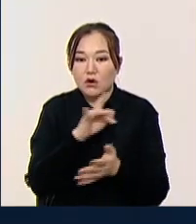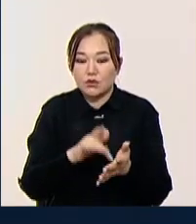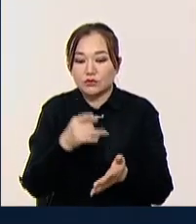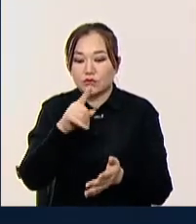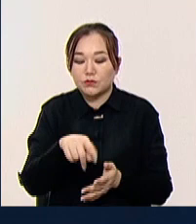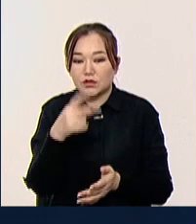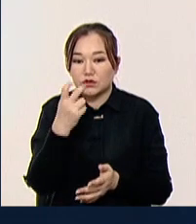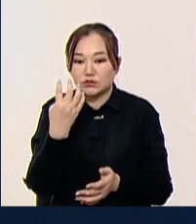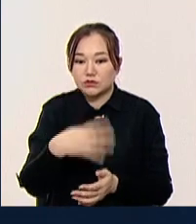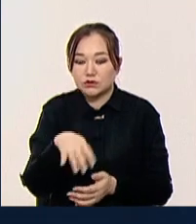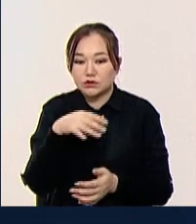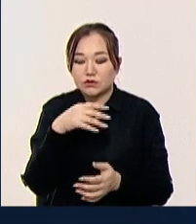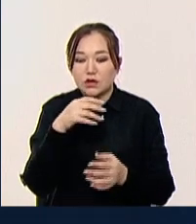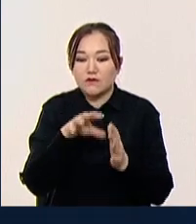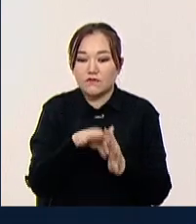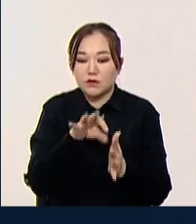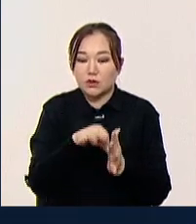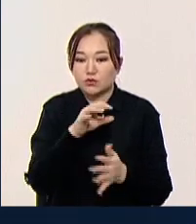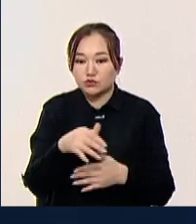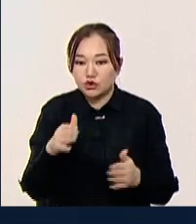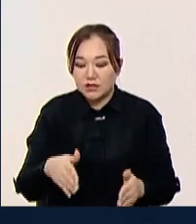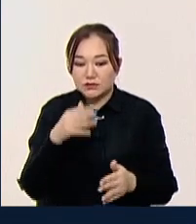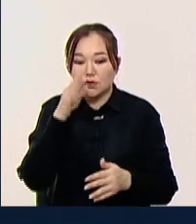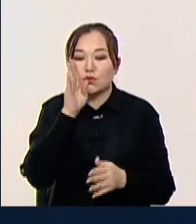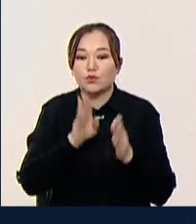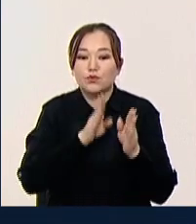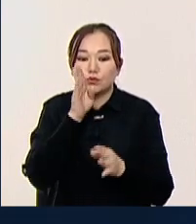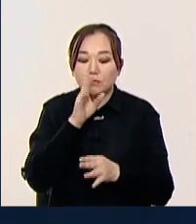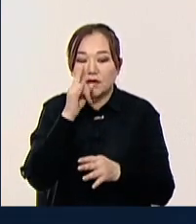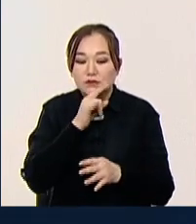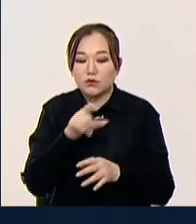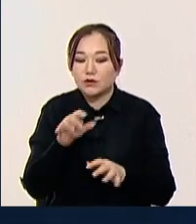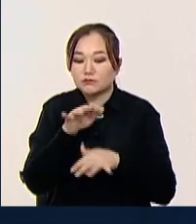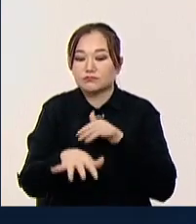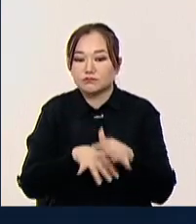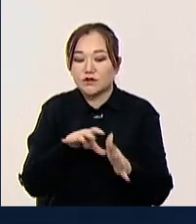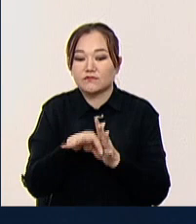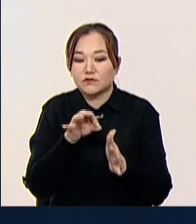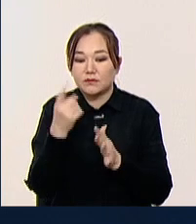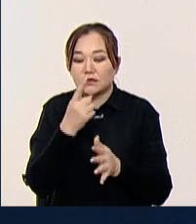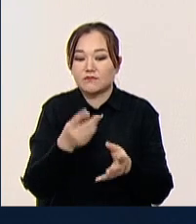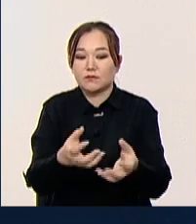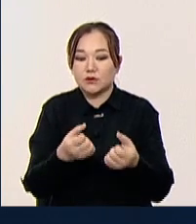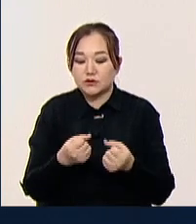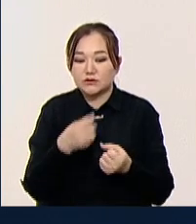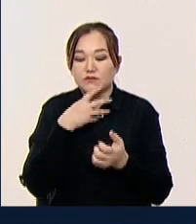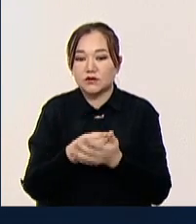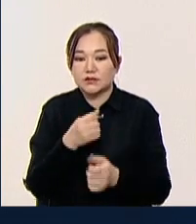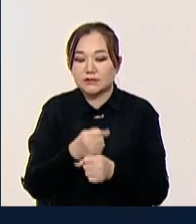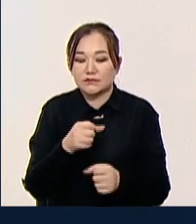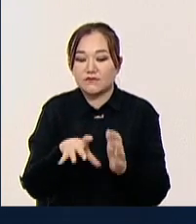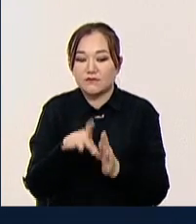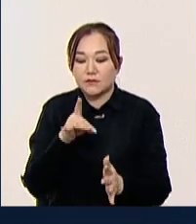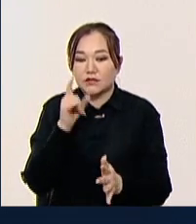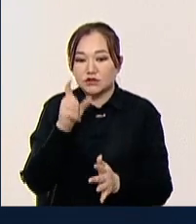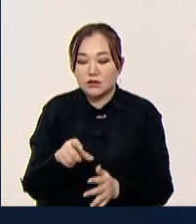нөмірі 240-шы сайлау учаскесінде таңнан бері жерлестеріміз келіп дауыс берді. Алғашқы бюллетенді алып, өз таңдауын жасаған